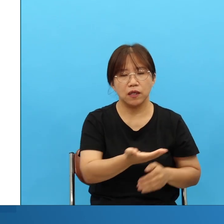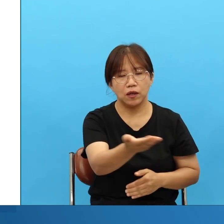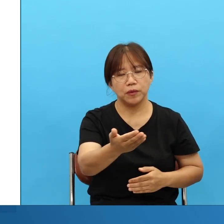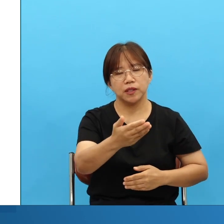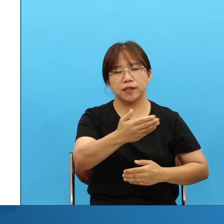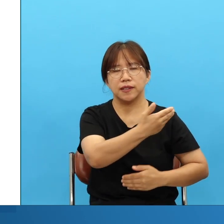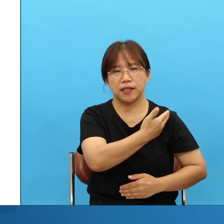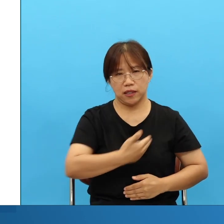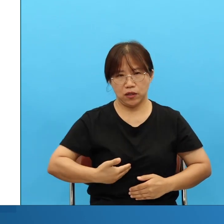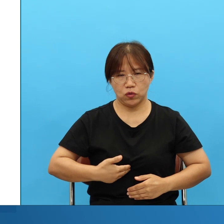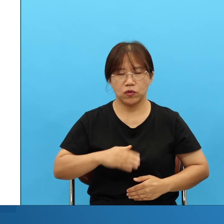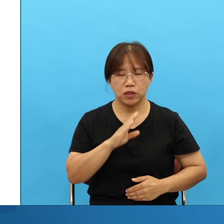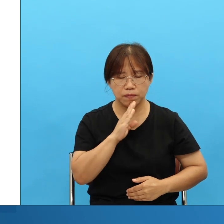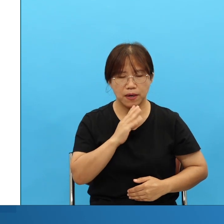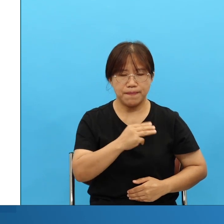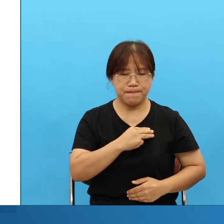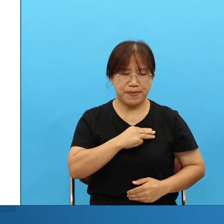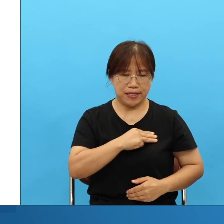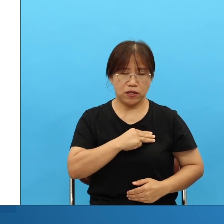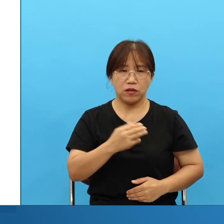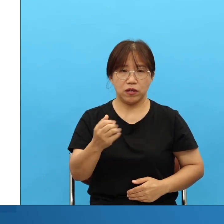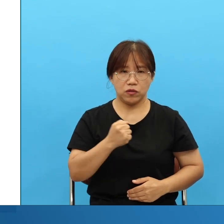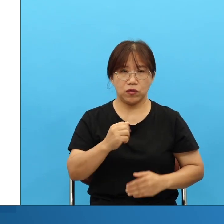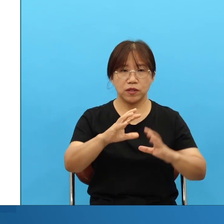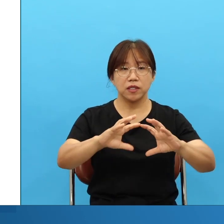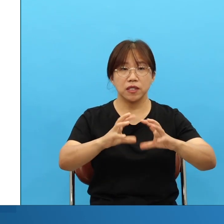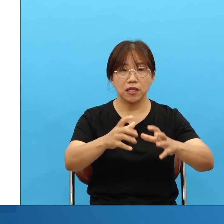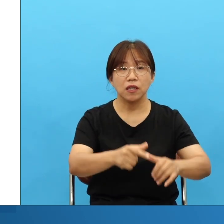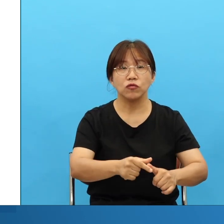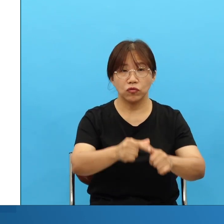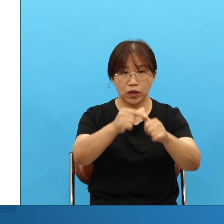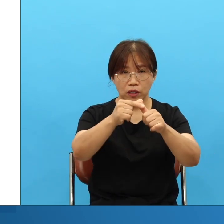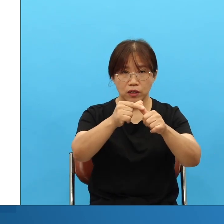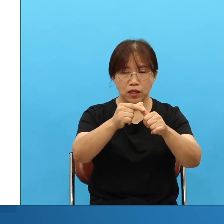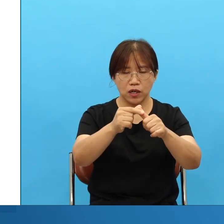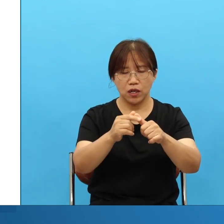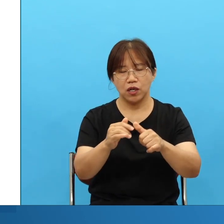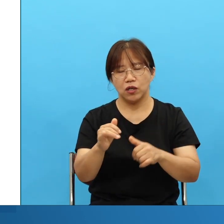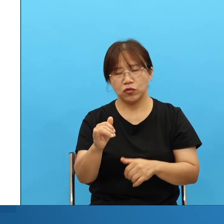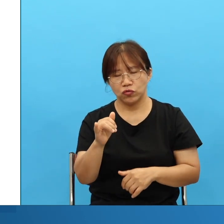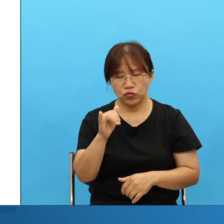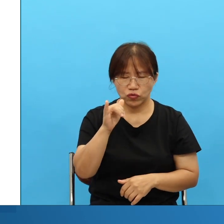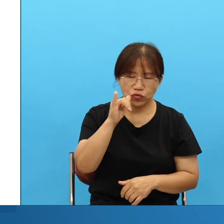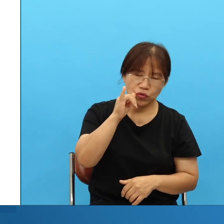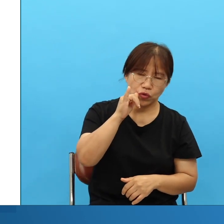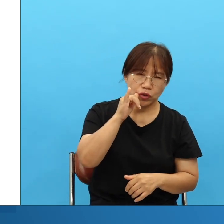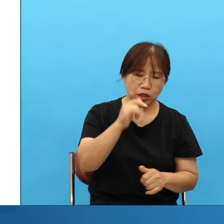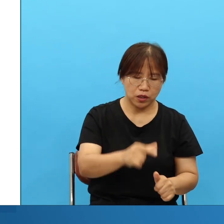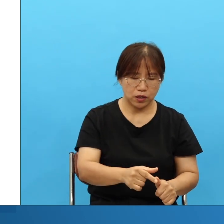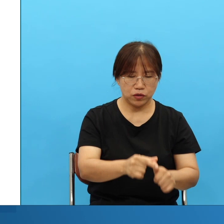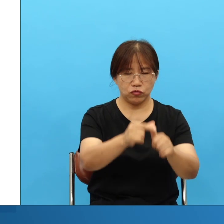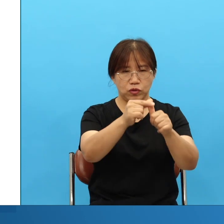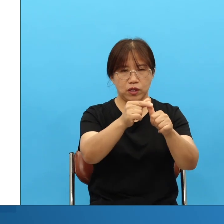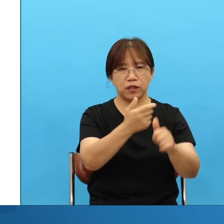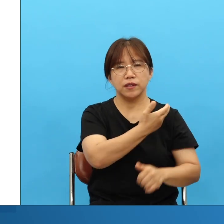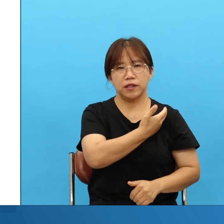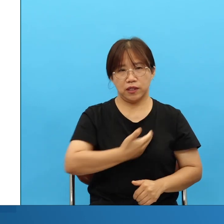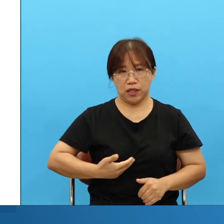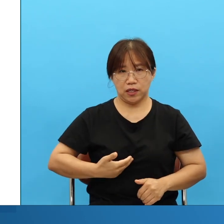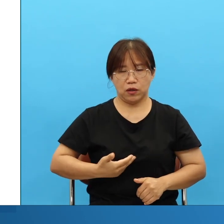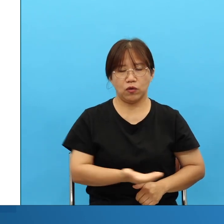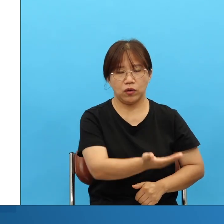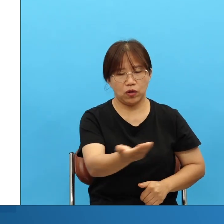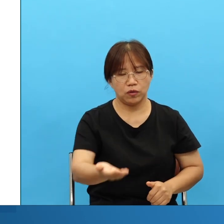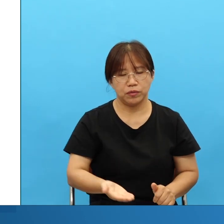미션 가지고 정말 세상을 살리는 중독자의 제자를 살리는 그런 미션 있는 제자로 서기를